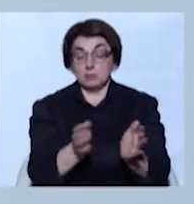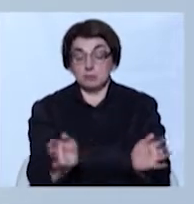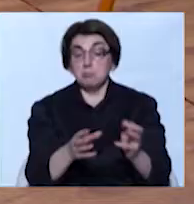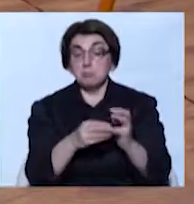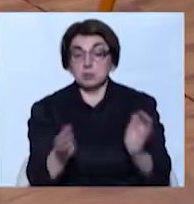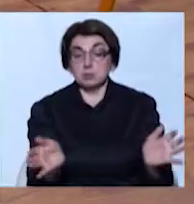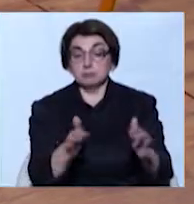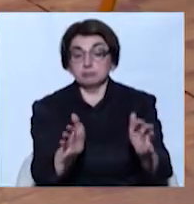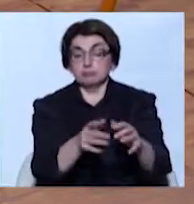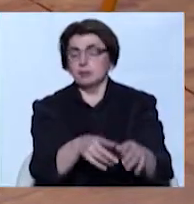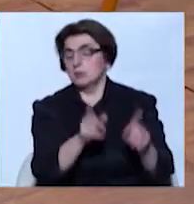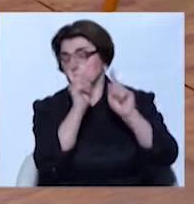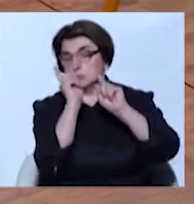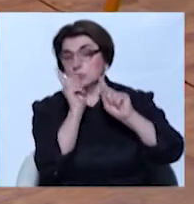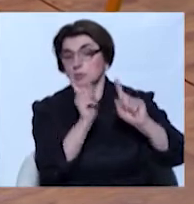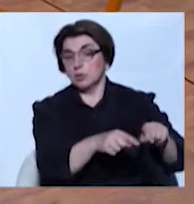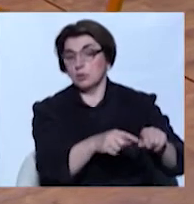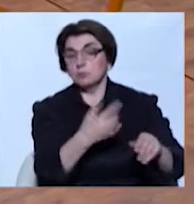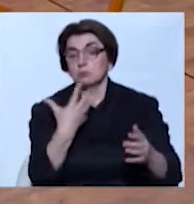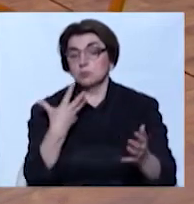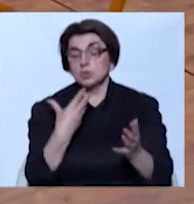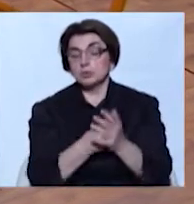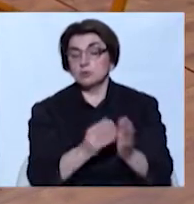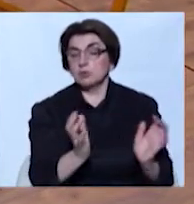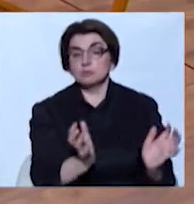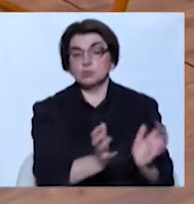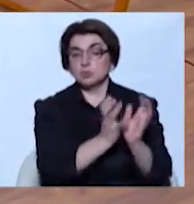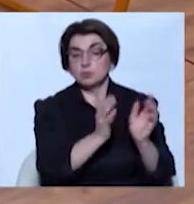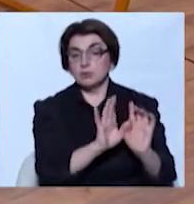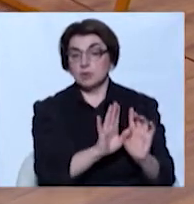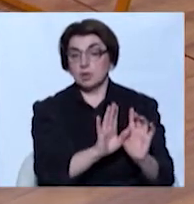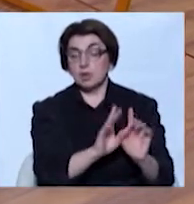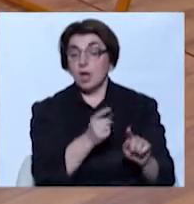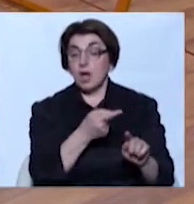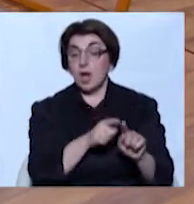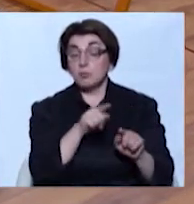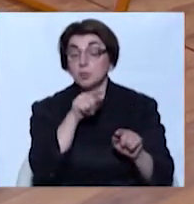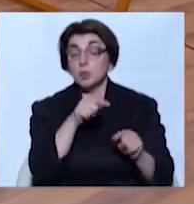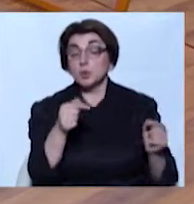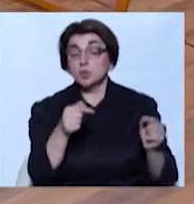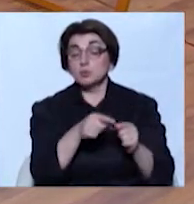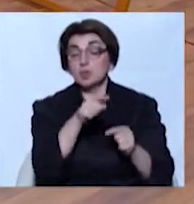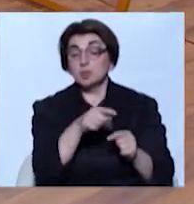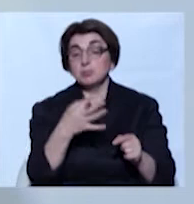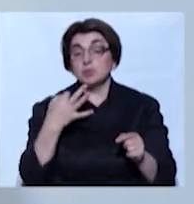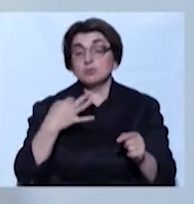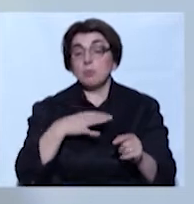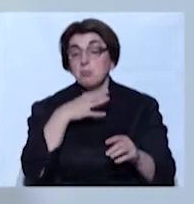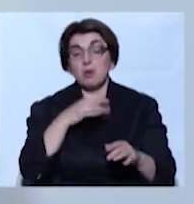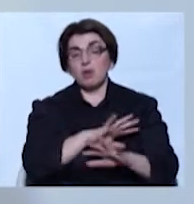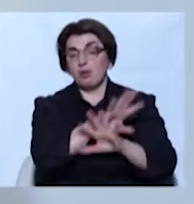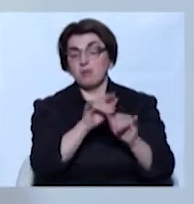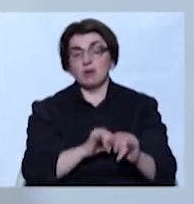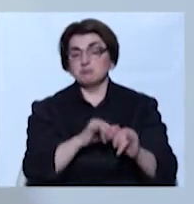ის არ ზრუნავს ნაშიერებზე. სწორედ ამის გამო ნაშიერების საკმაოდ მცირე ნაწილი აღწევს ზრდასრულ